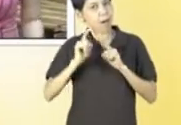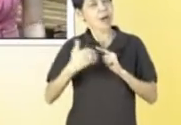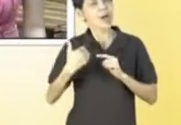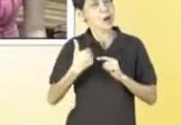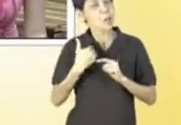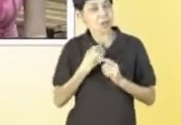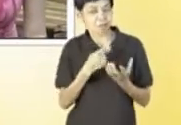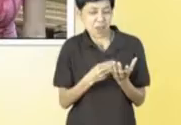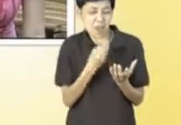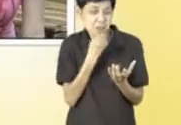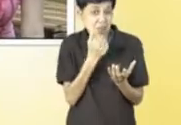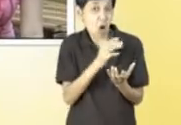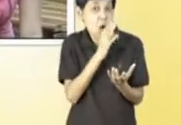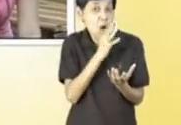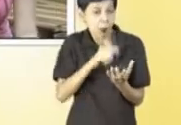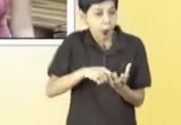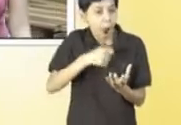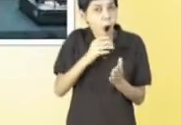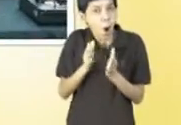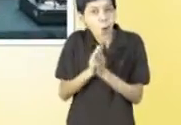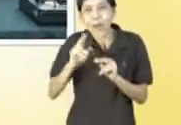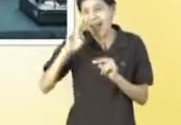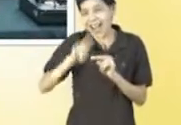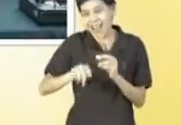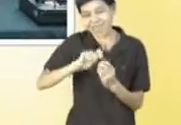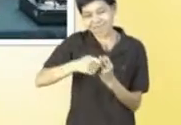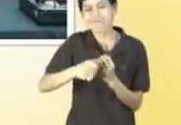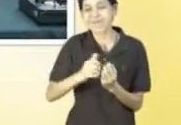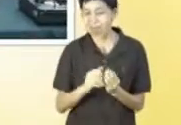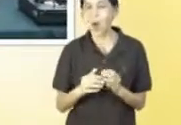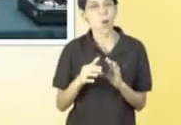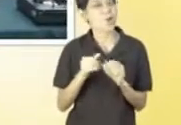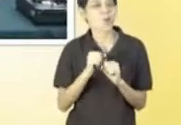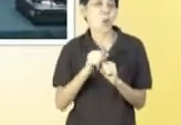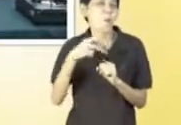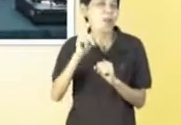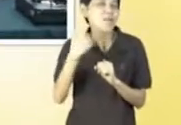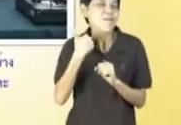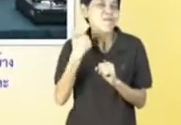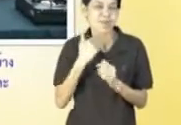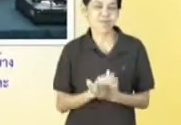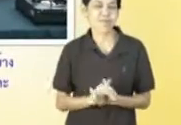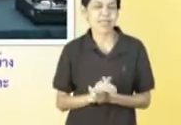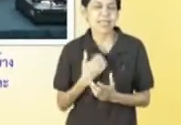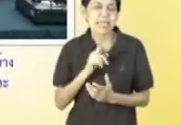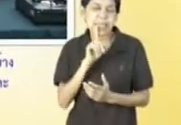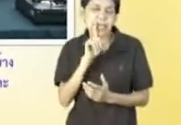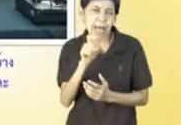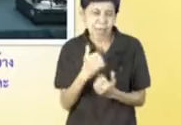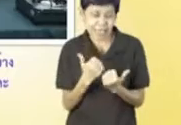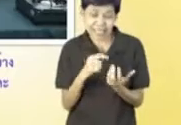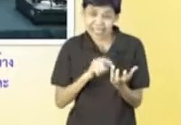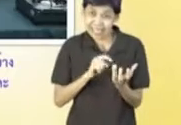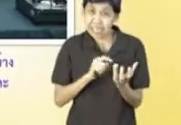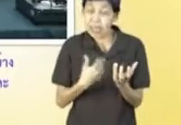จะมีคุณค่าทางอาหารเพิ่มมากขึ้นถ้าหากว่ารับประทานคู่กับไข่ต้มด้วยใช่ไหมคะได้โปรตีนไปพร้อมๆกันเลยค่ะอาจารย์ขาแกงขี้เหล็กเนื้อย่